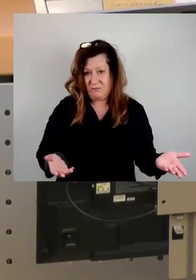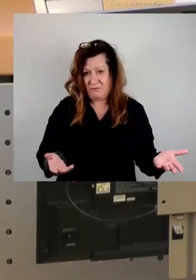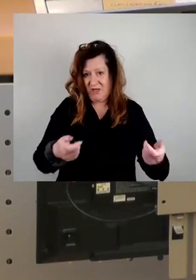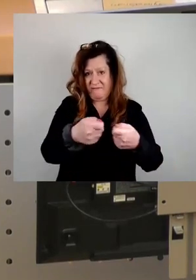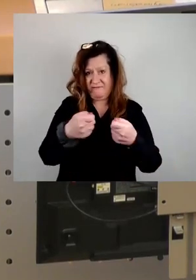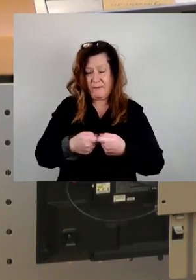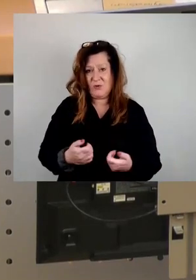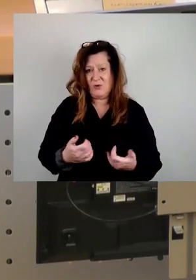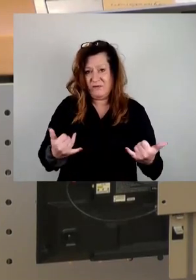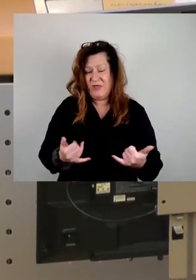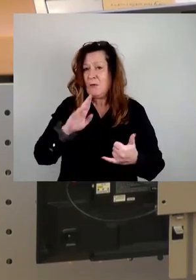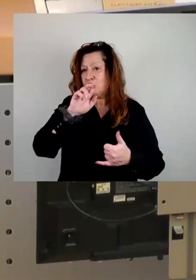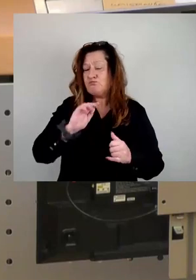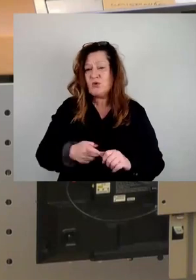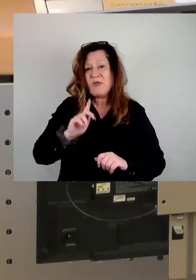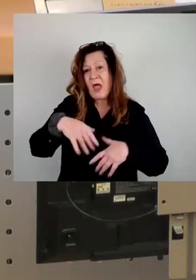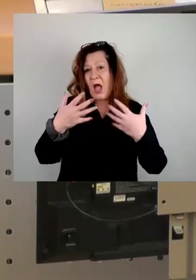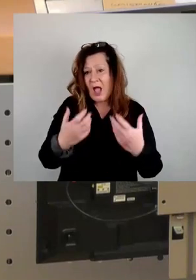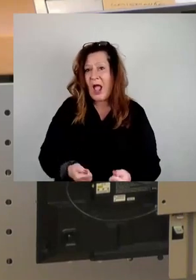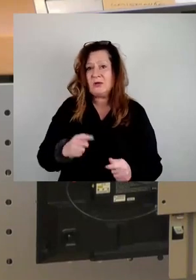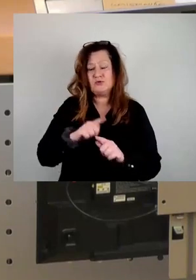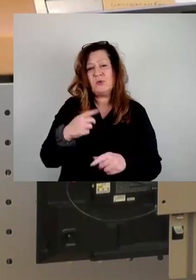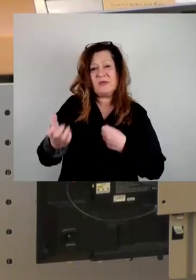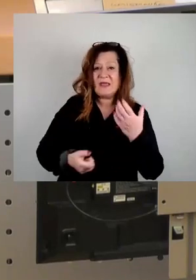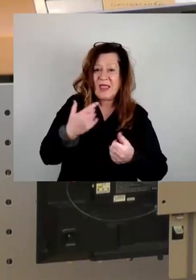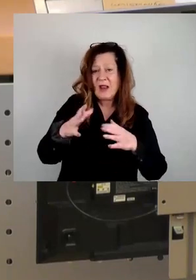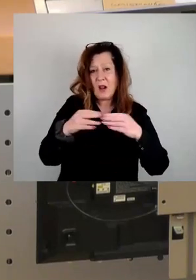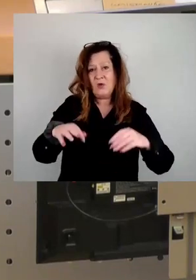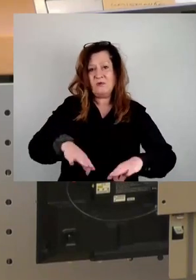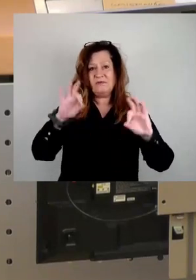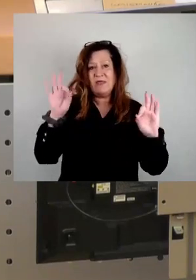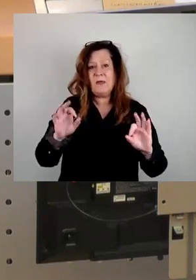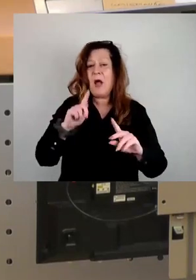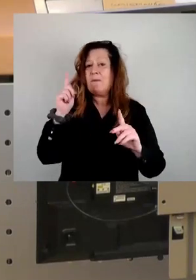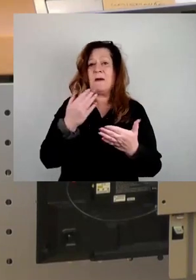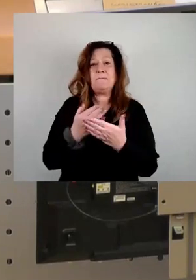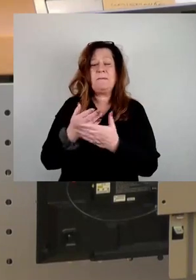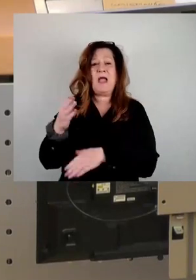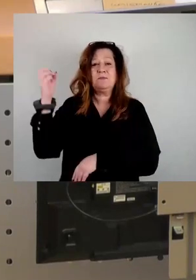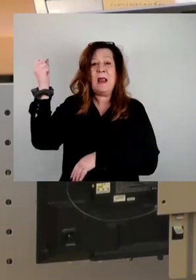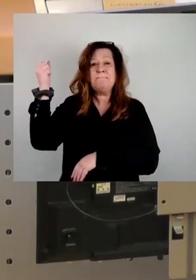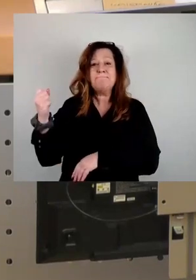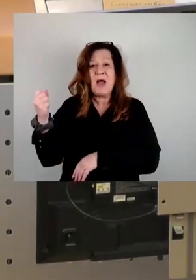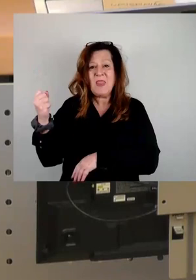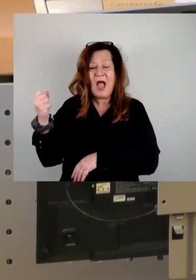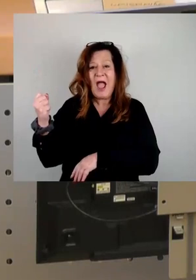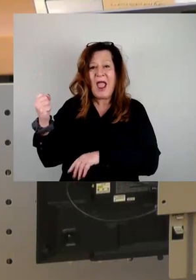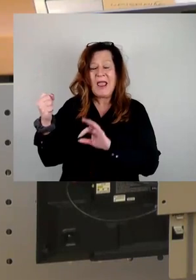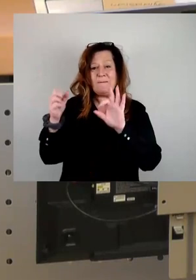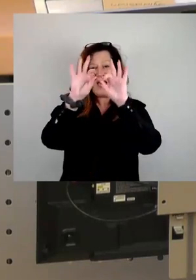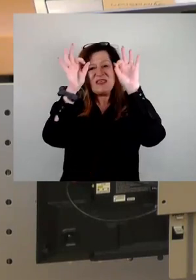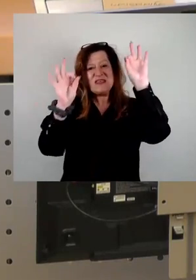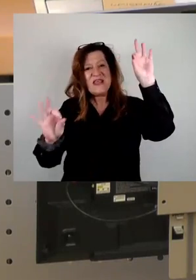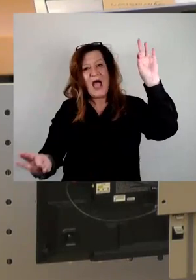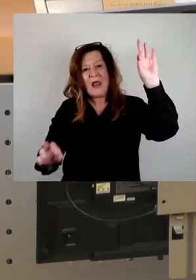nachhaltig und kreativ lösen muss. Jetzt können wir leider keine Seilbahn bauen wie in Mannheim, aber wir können die Weichen dafür stellen, dass